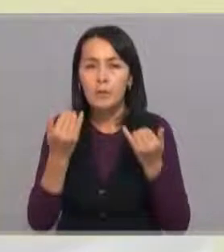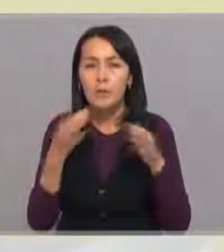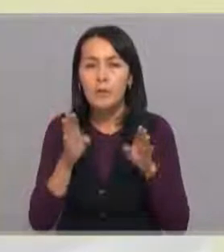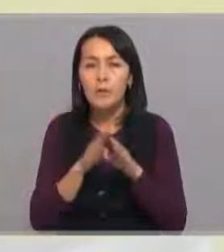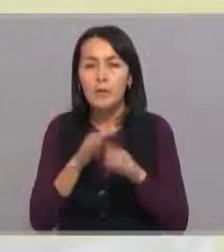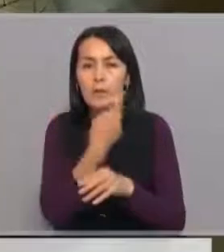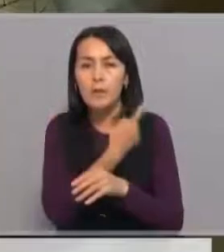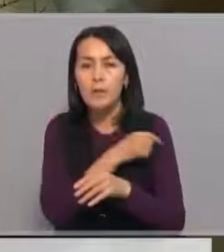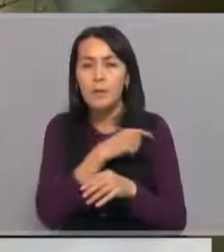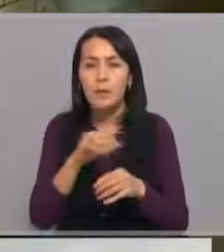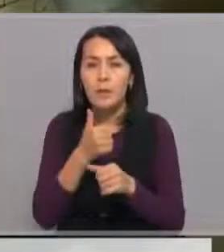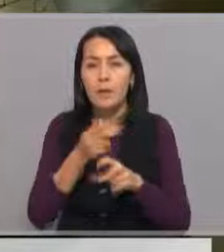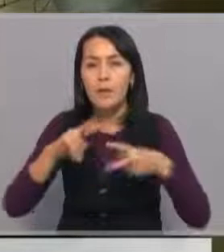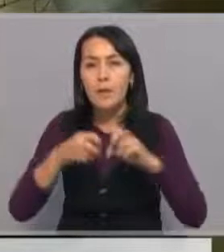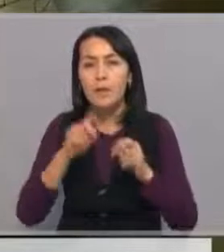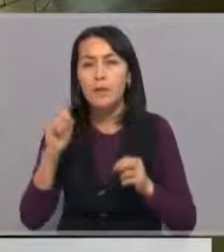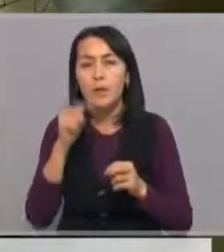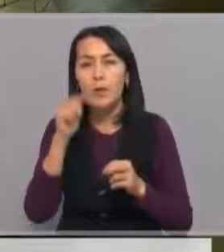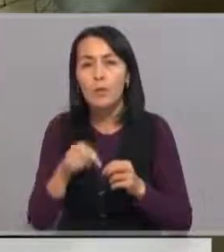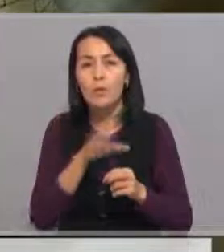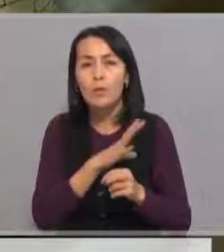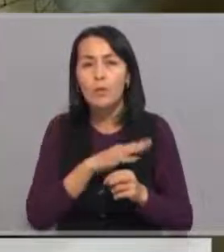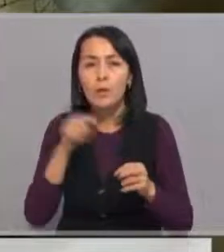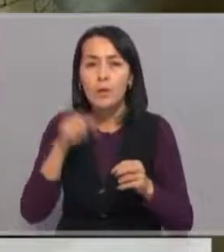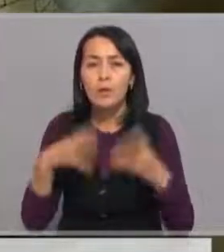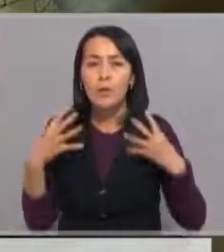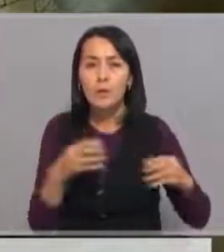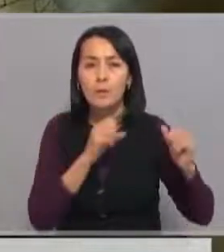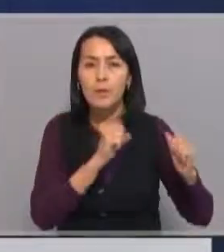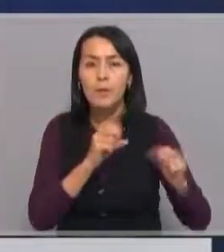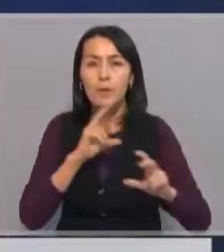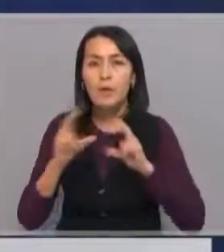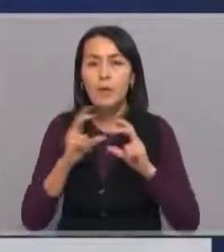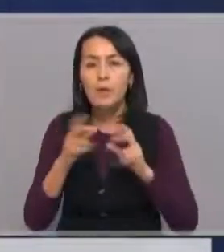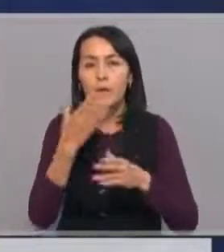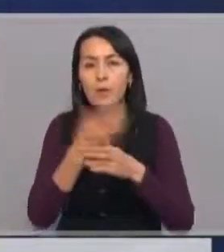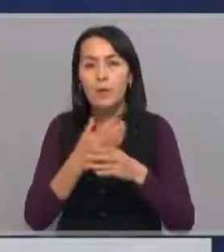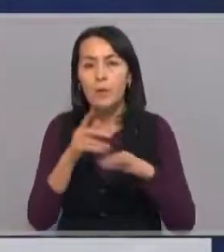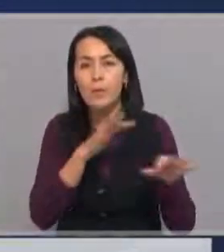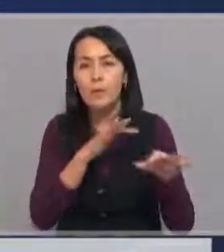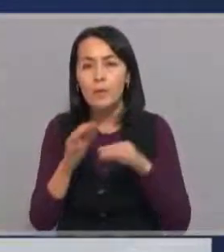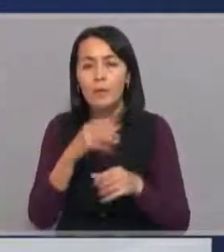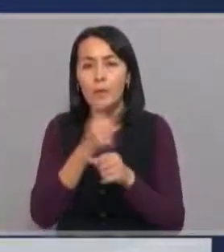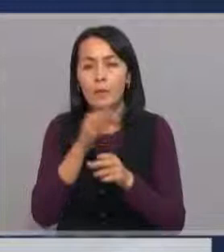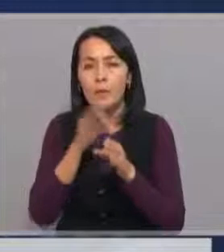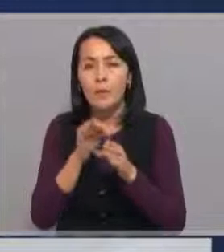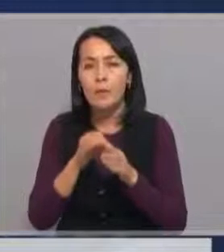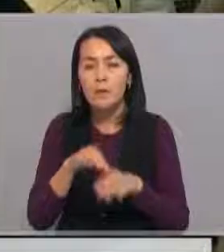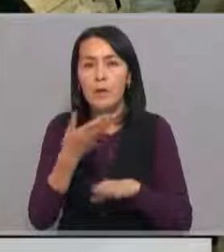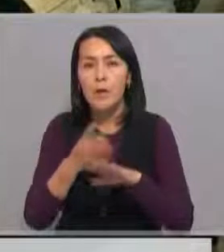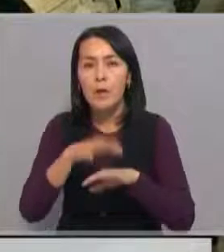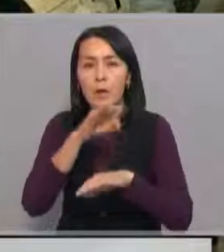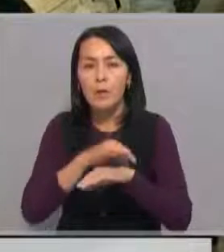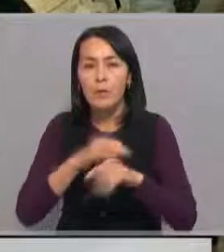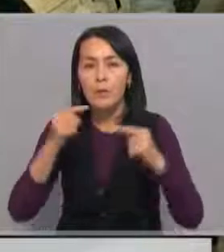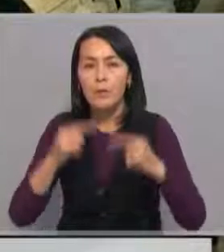анық. Медицинаның ең өзекті мәселелерінің бірі де осы болып отыр. Қоғамдық денсаулық сақтау институты ұйытқы болған шараның мақсаты онкопатология